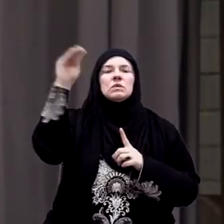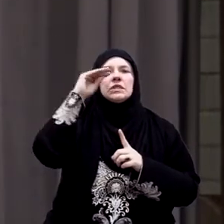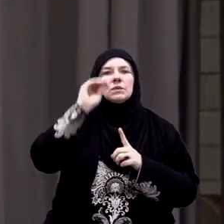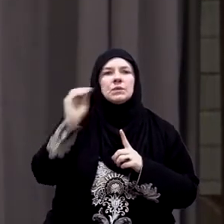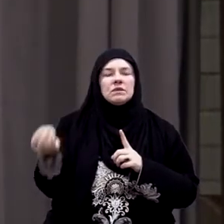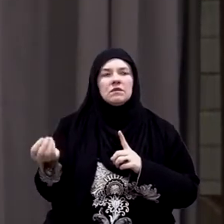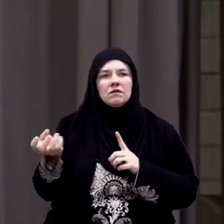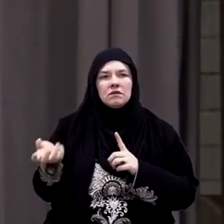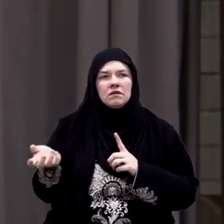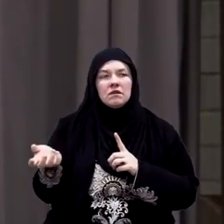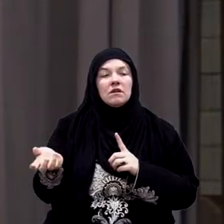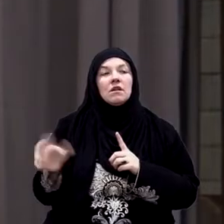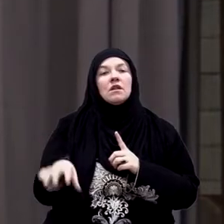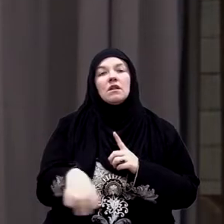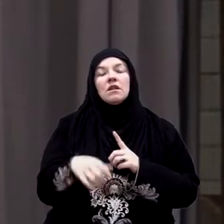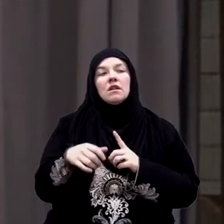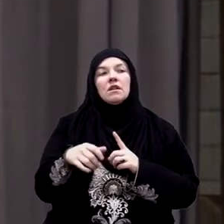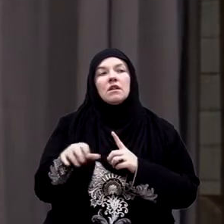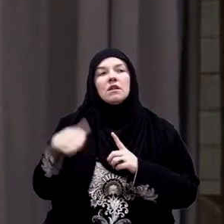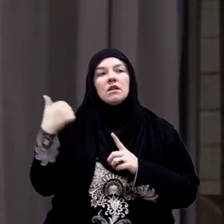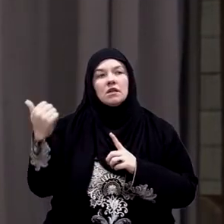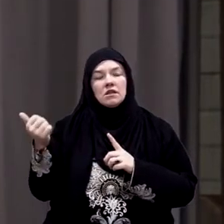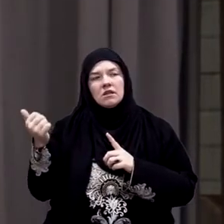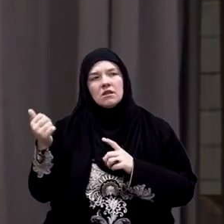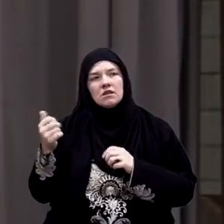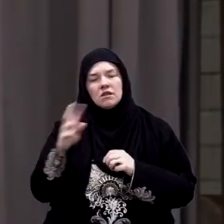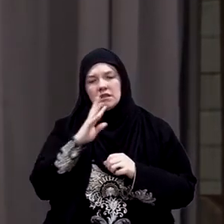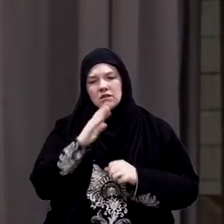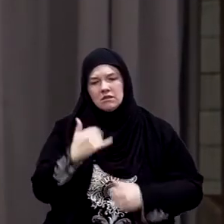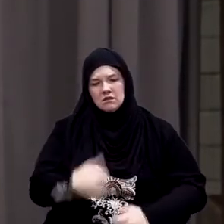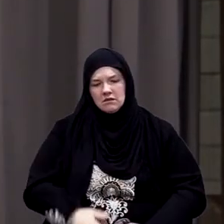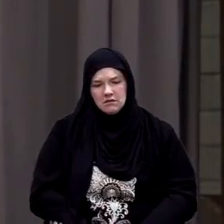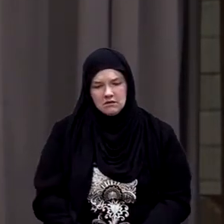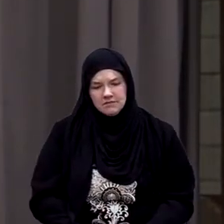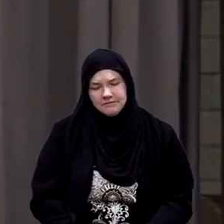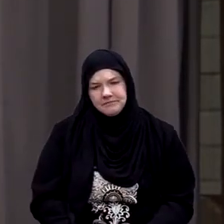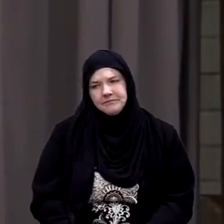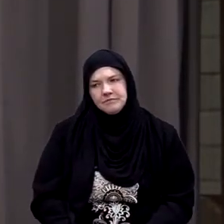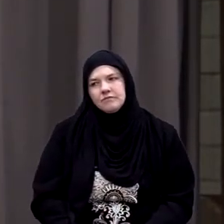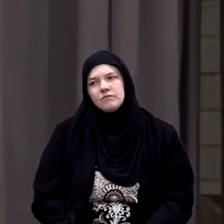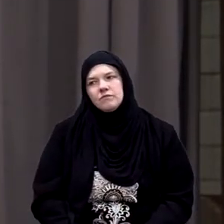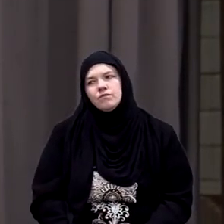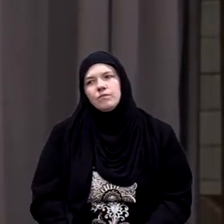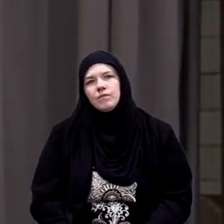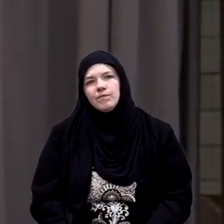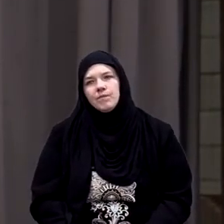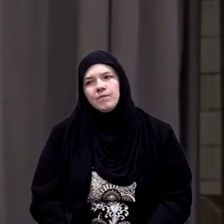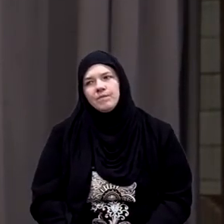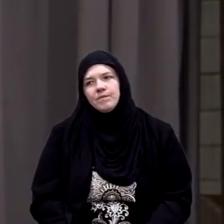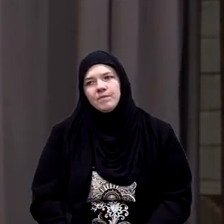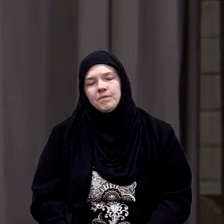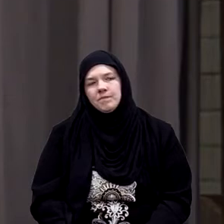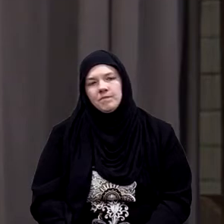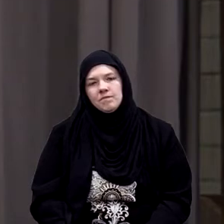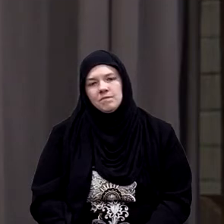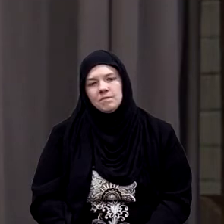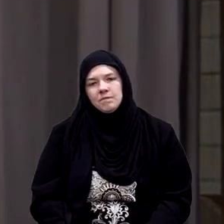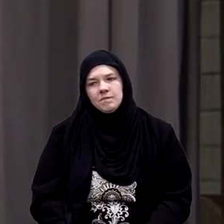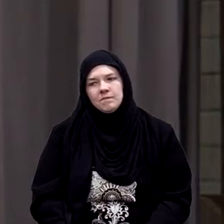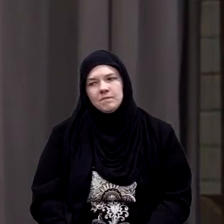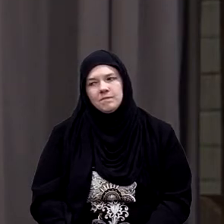Arab poet says, لَيْسَ الْيَتِيمُ مَنْ انْتَهَى أَبَوَاهُ مِنْ هَمِّ